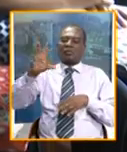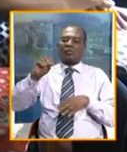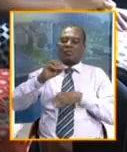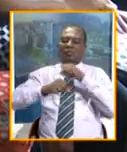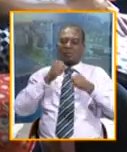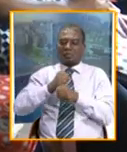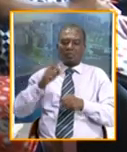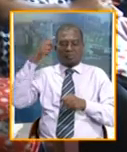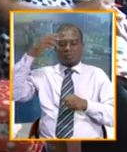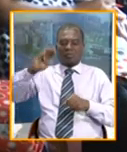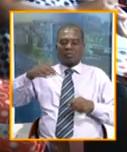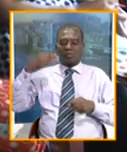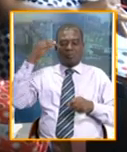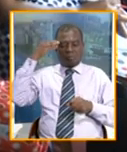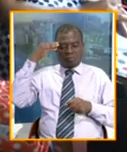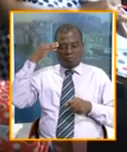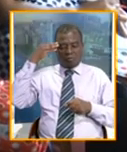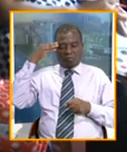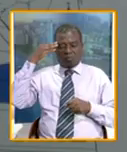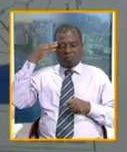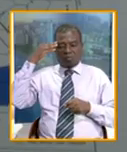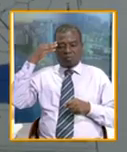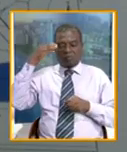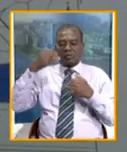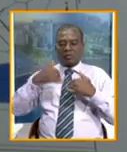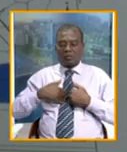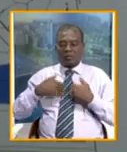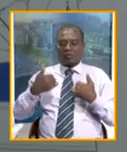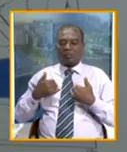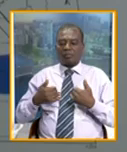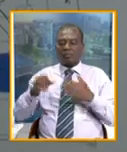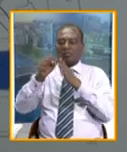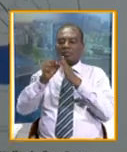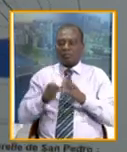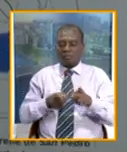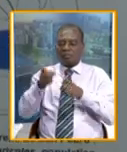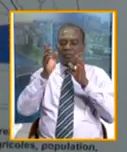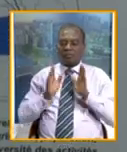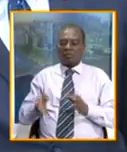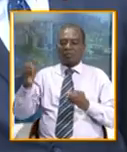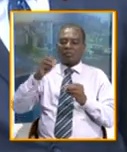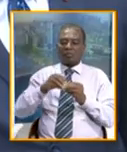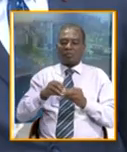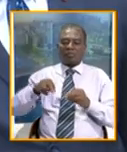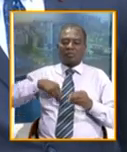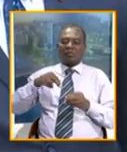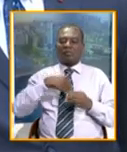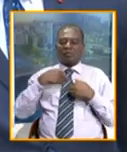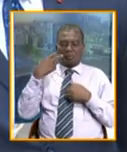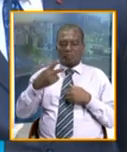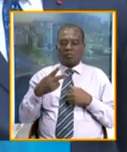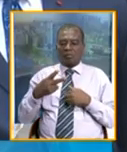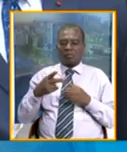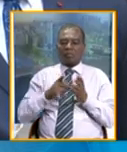Micha, le conseil municipal de San Pedro dispose désormais d'un schéma directeur renforcé. Nous avons vu